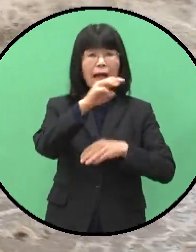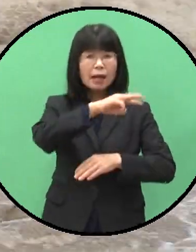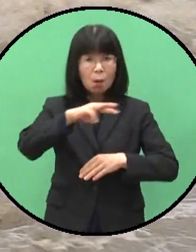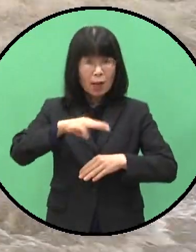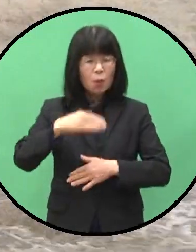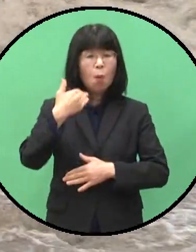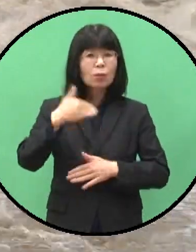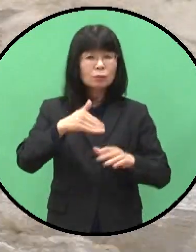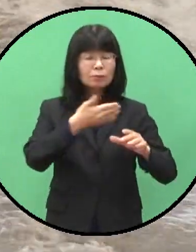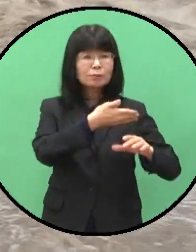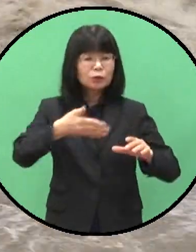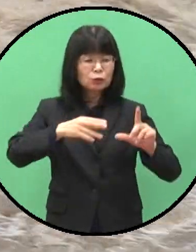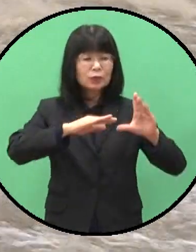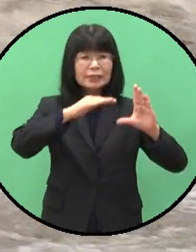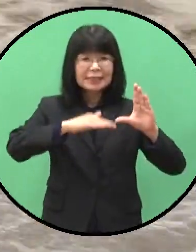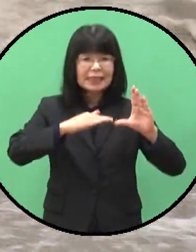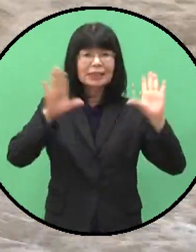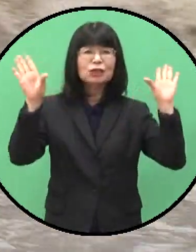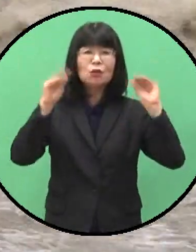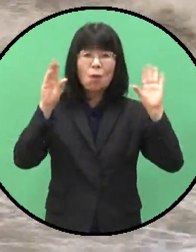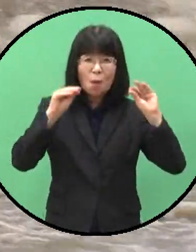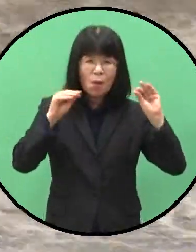情報を活用しましょう。